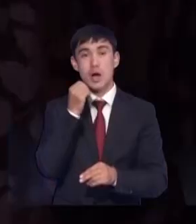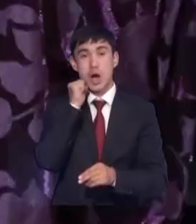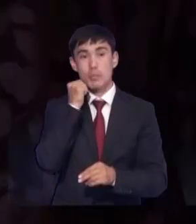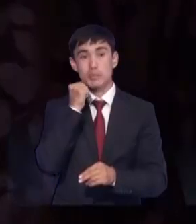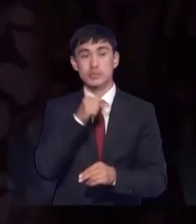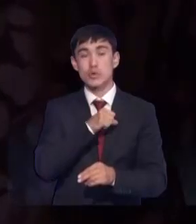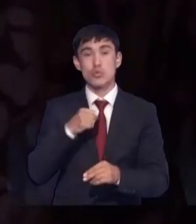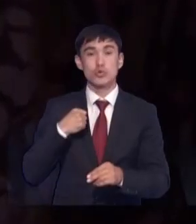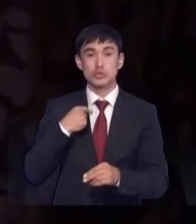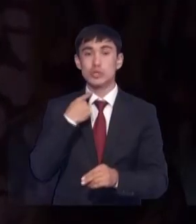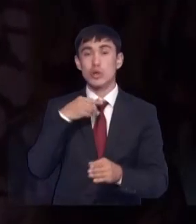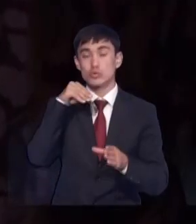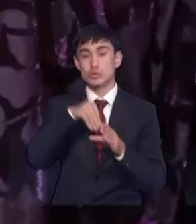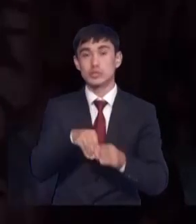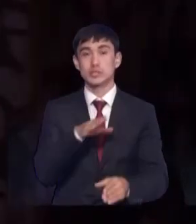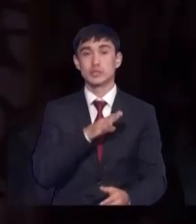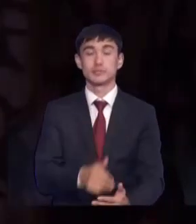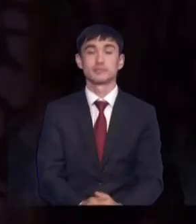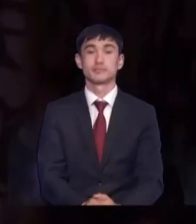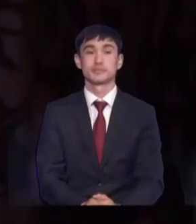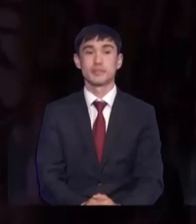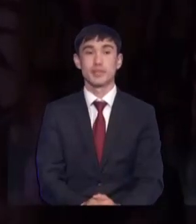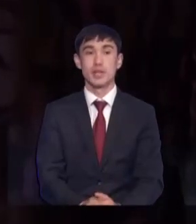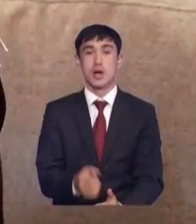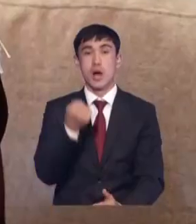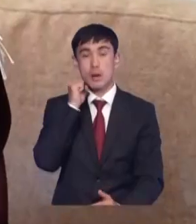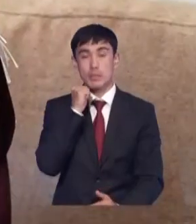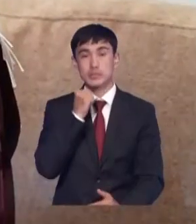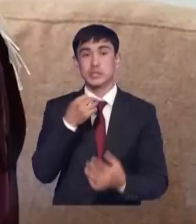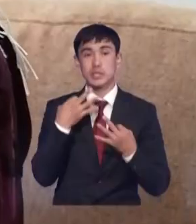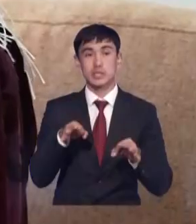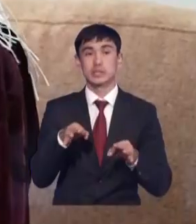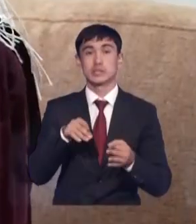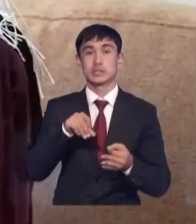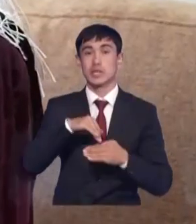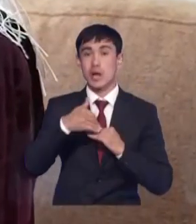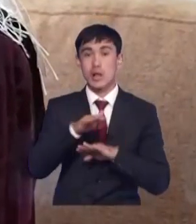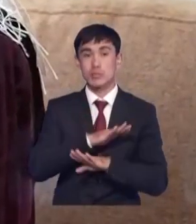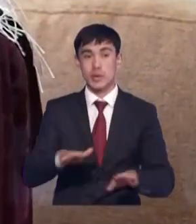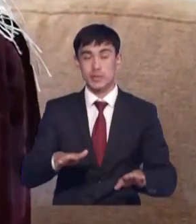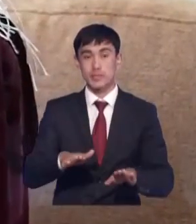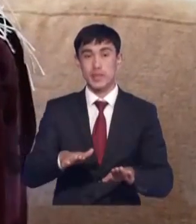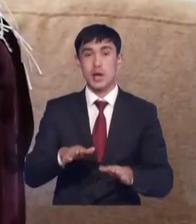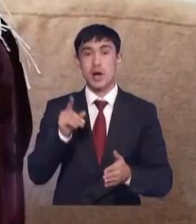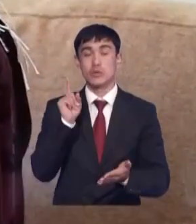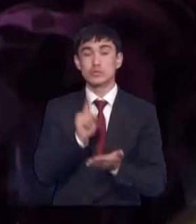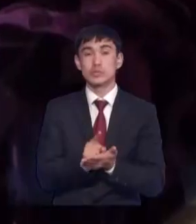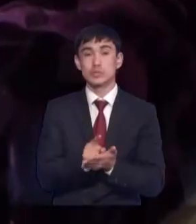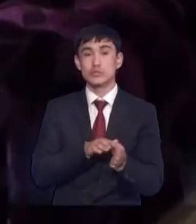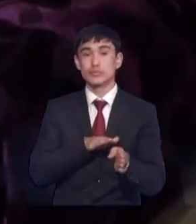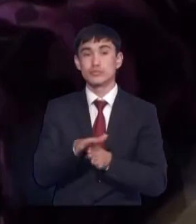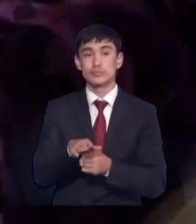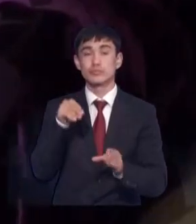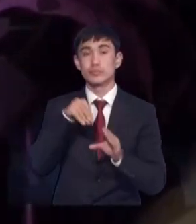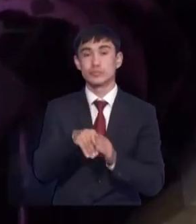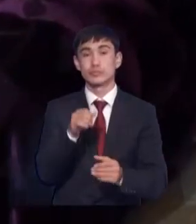Мәрзия Әбдірахманова да өз таңдауын жасады. Кейуана кез келген сайлаудан қалыс қалмай, азаматтық парызы ретінде өзіндік үлесін